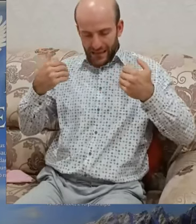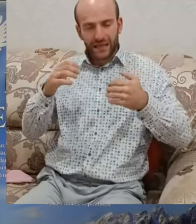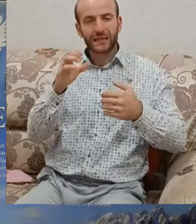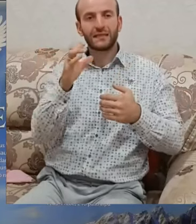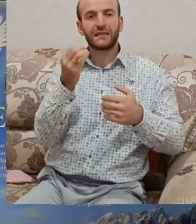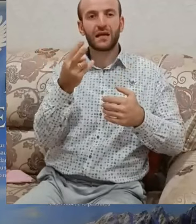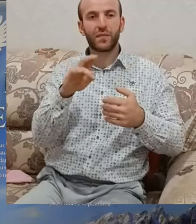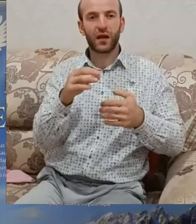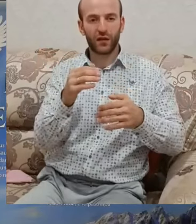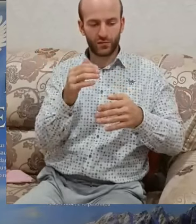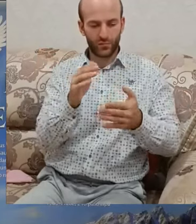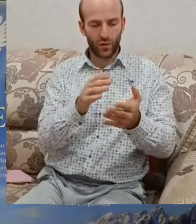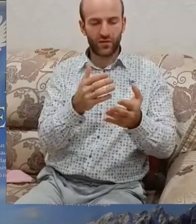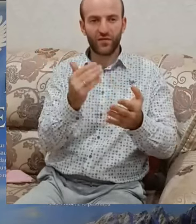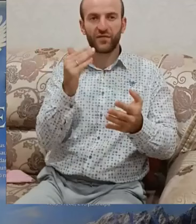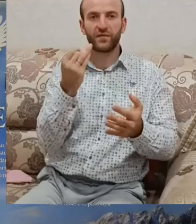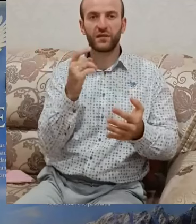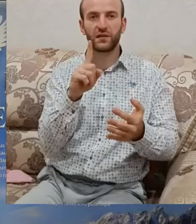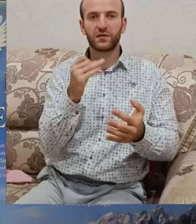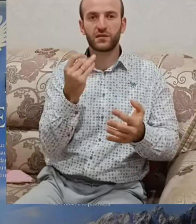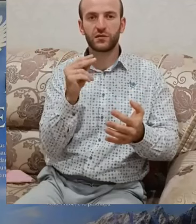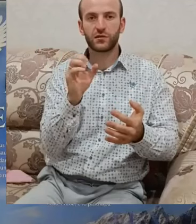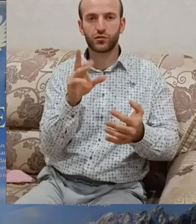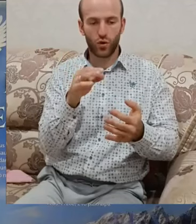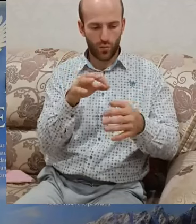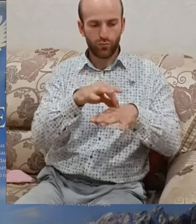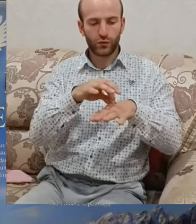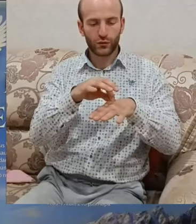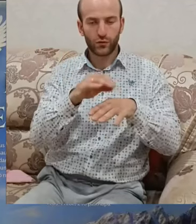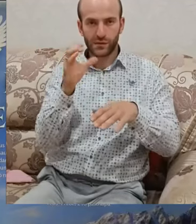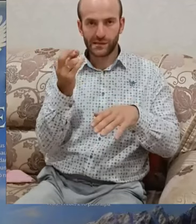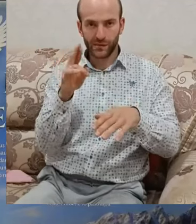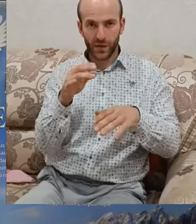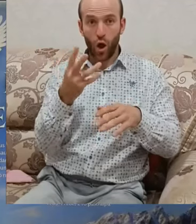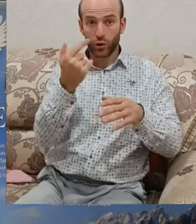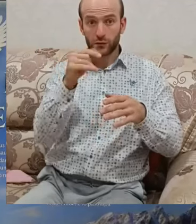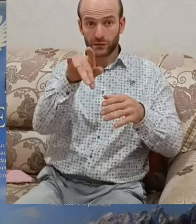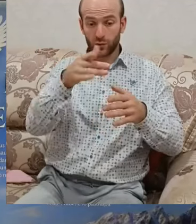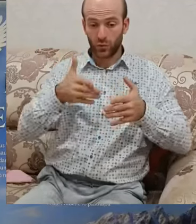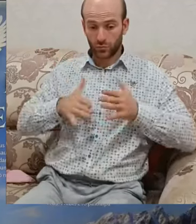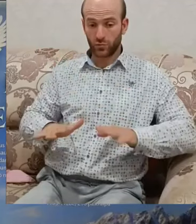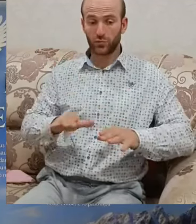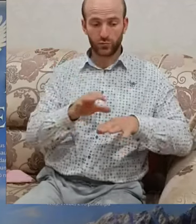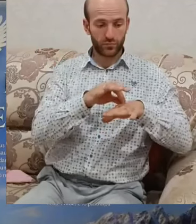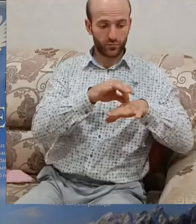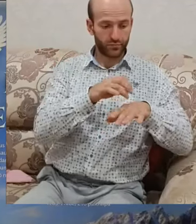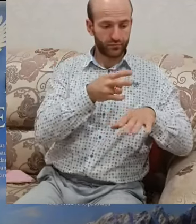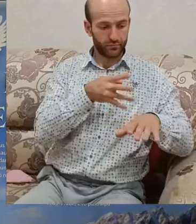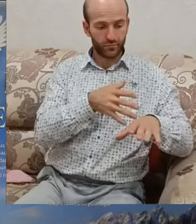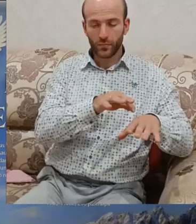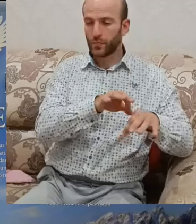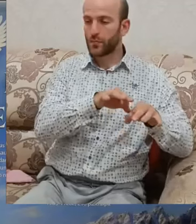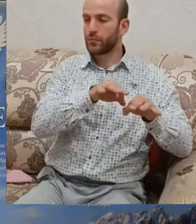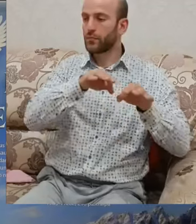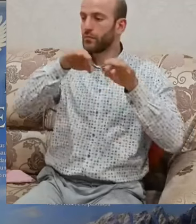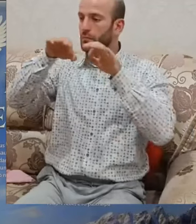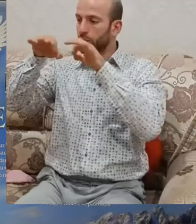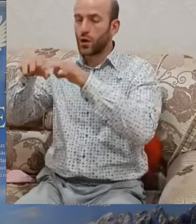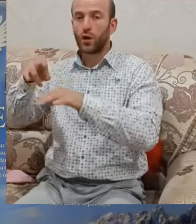семени. Ir visų to provaizdžių mes šiandien kalbama apie dvasinę karališką Dievo sėklą. И всем этим прообразом сегодня мы говорим